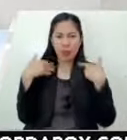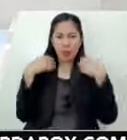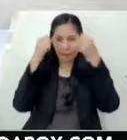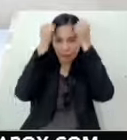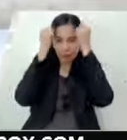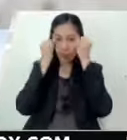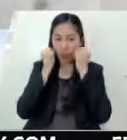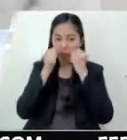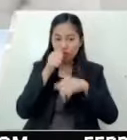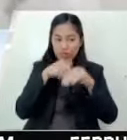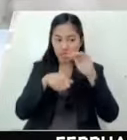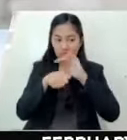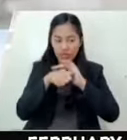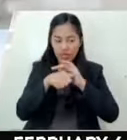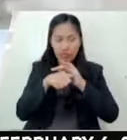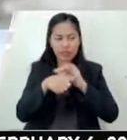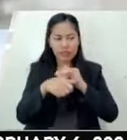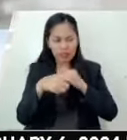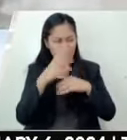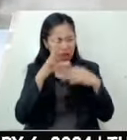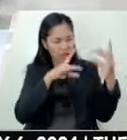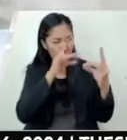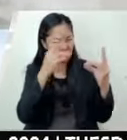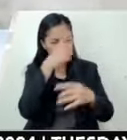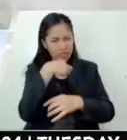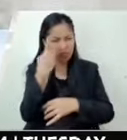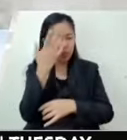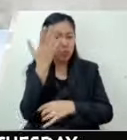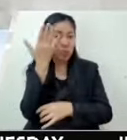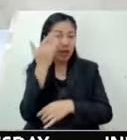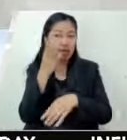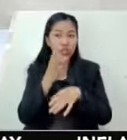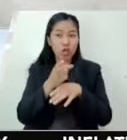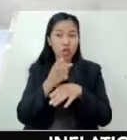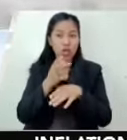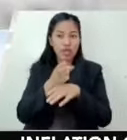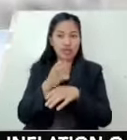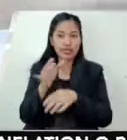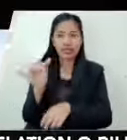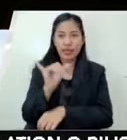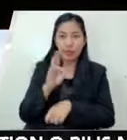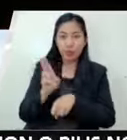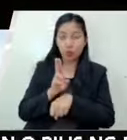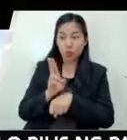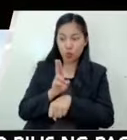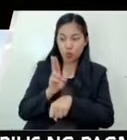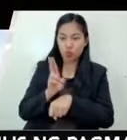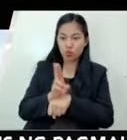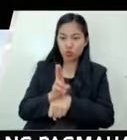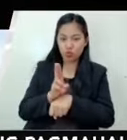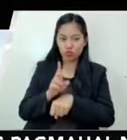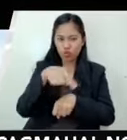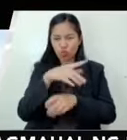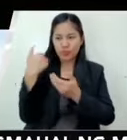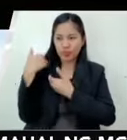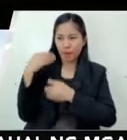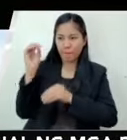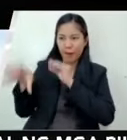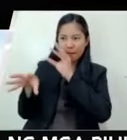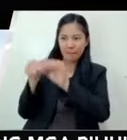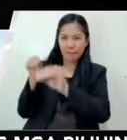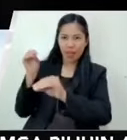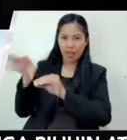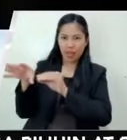dahil ang kanilang kotse ay kapareho o mano ng sasakyang gamit ng mga nanunog ng bus. Maliban dyan, walang ibang paliwanag ang